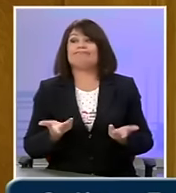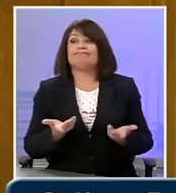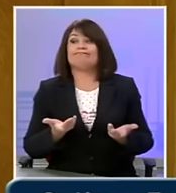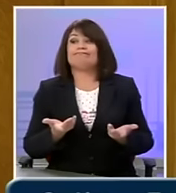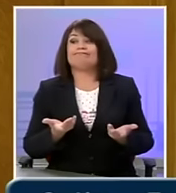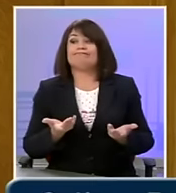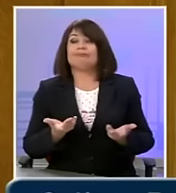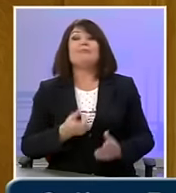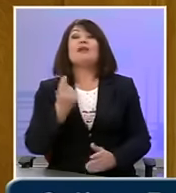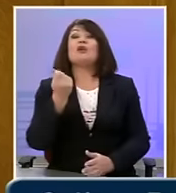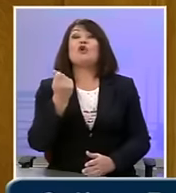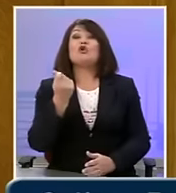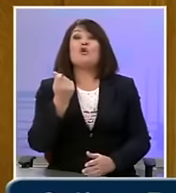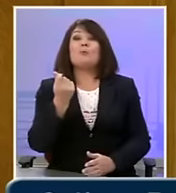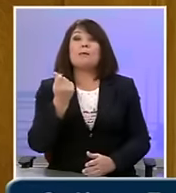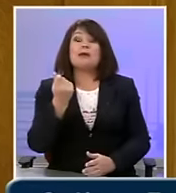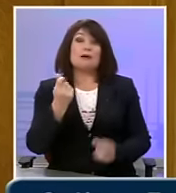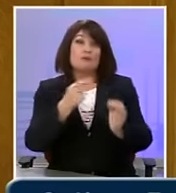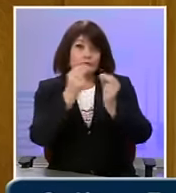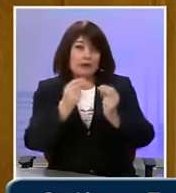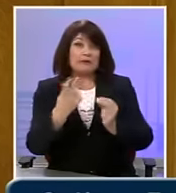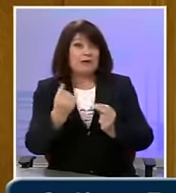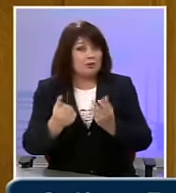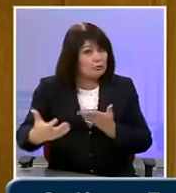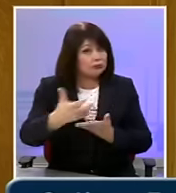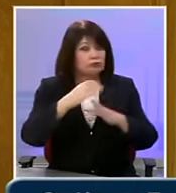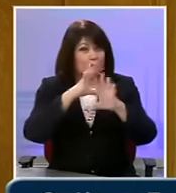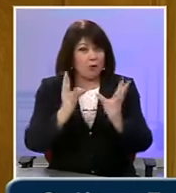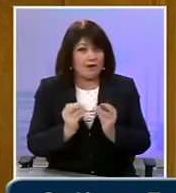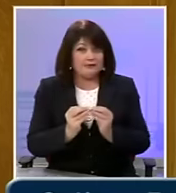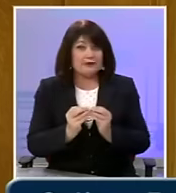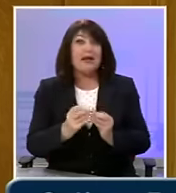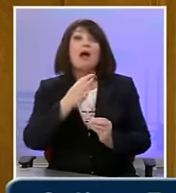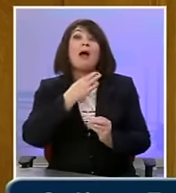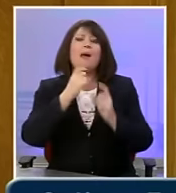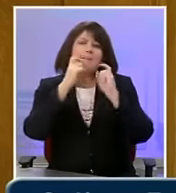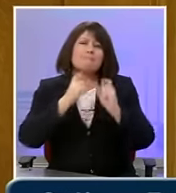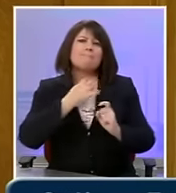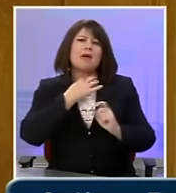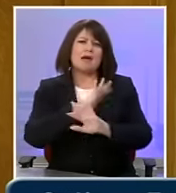την οικονομική αποτελεσματικότητα. Όλα αυτά όμως είναι απαραίτητα,